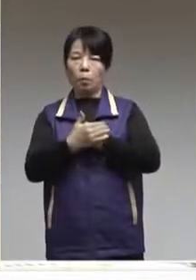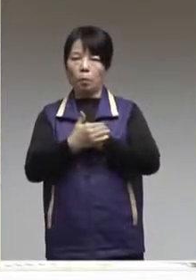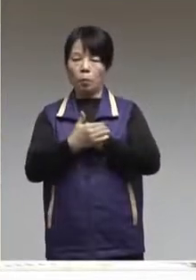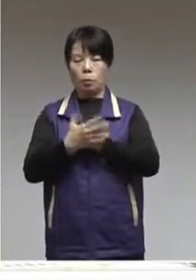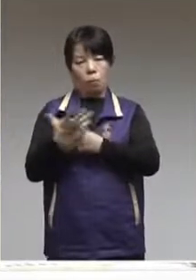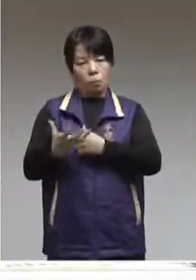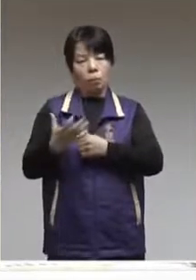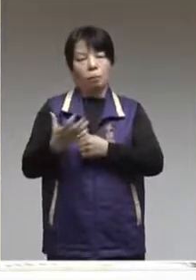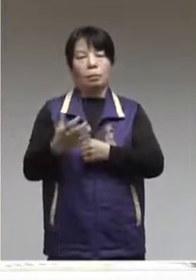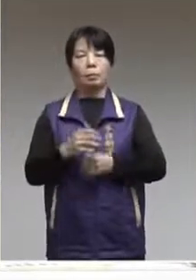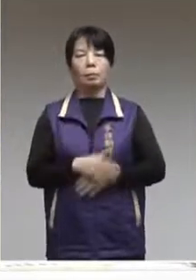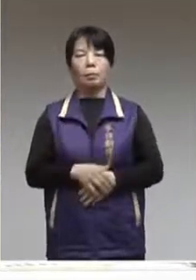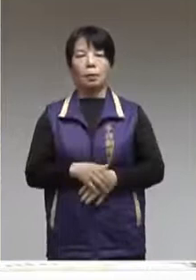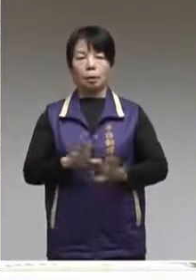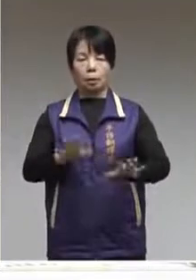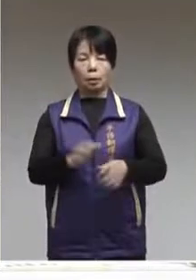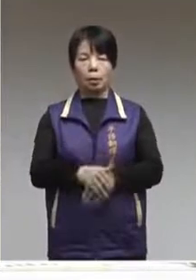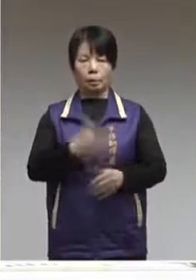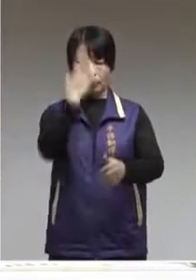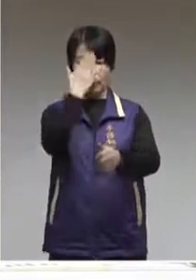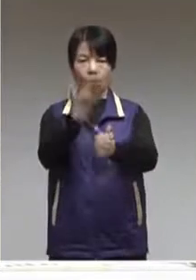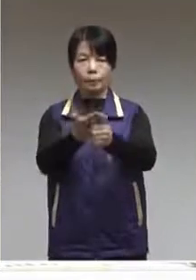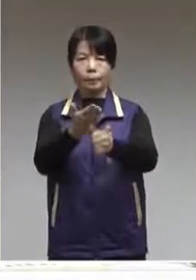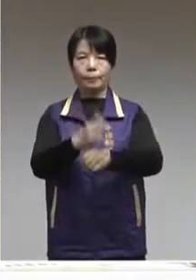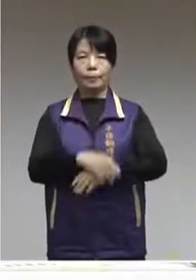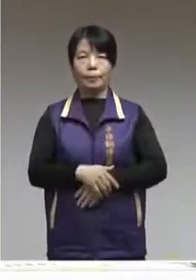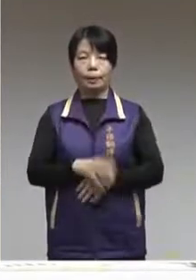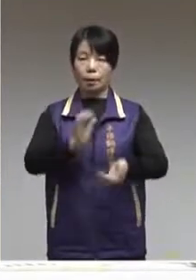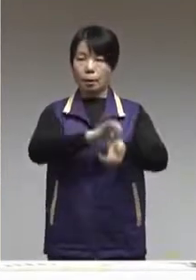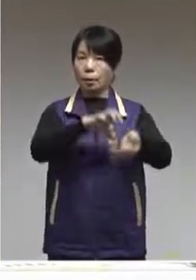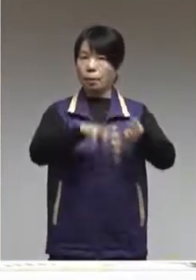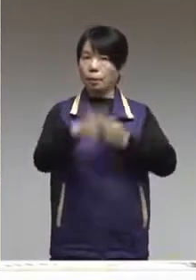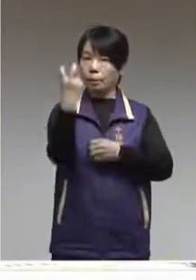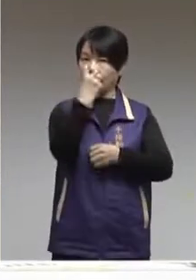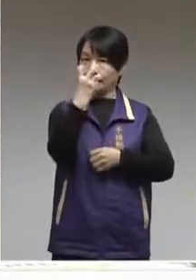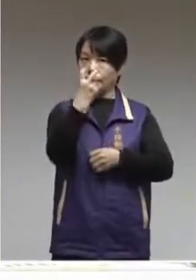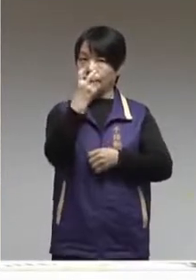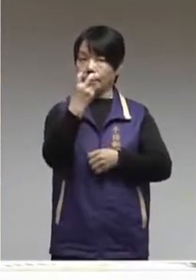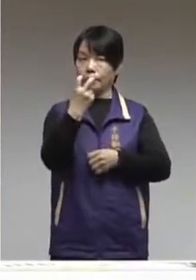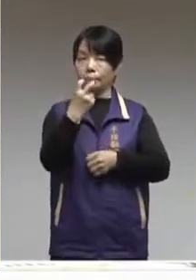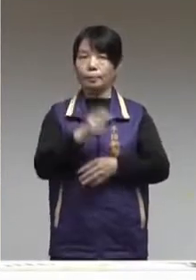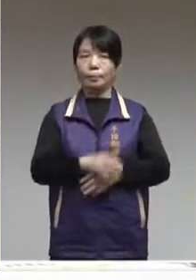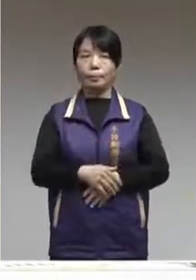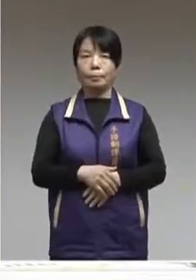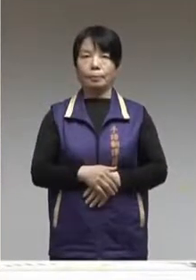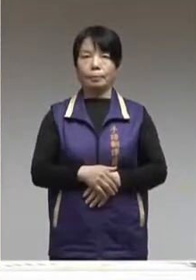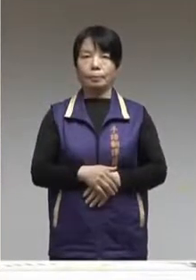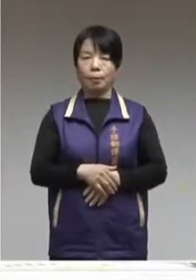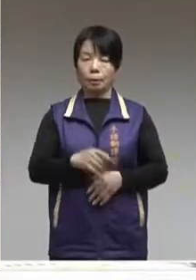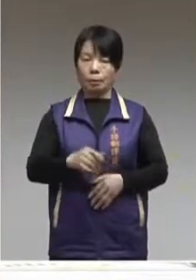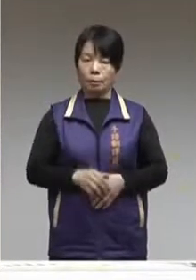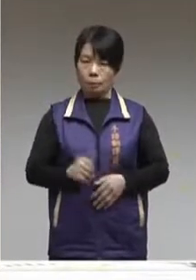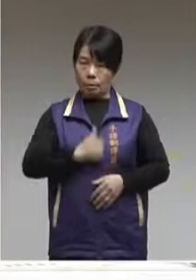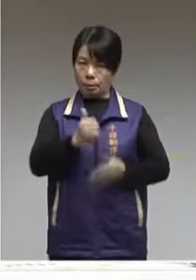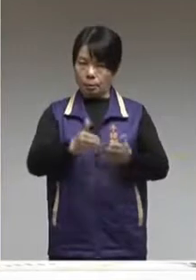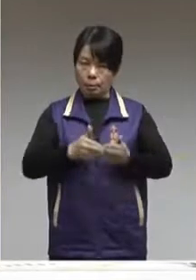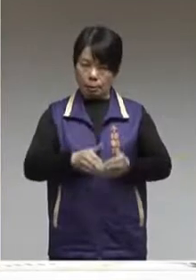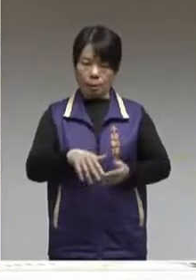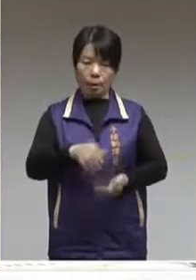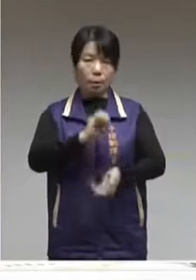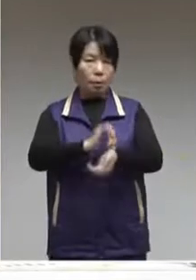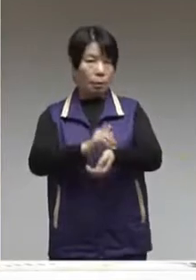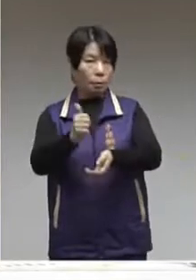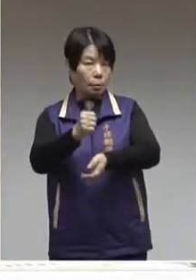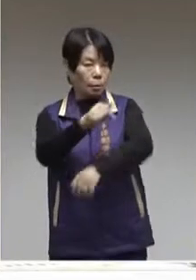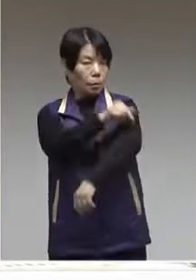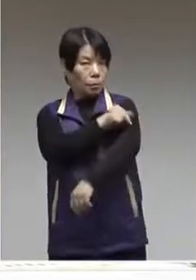啊，所以我真的要拜托大家，假如在这个医院看病的时候，好，真的要跟医师、护士、同仁说